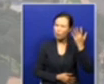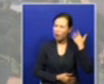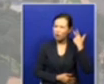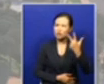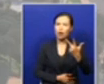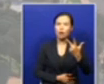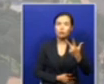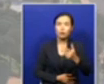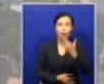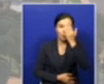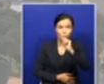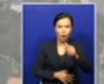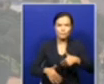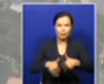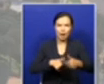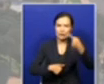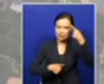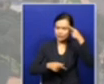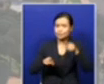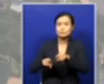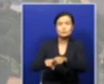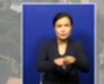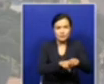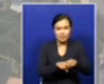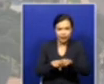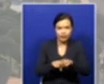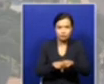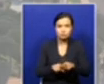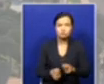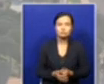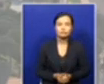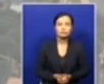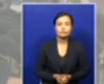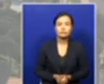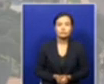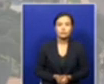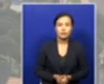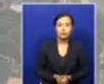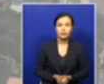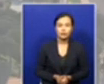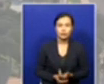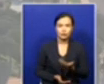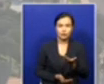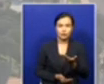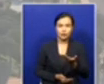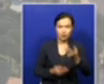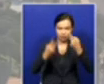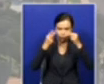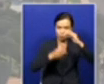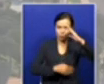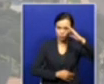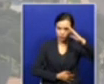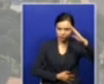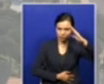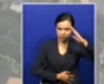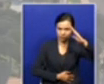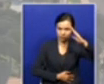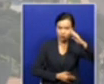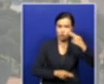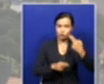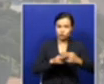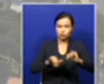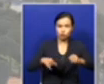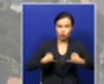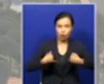พราะประชาชนเขาเห็นตรงกันท่านประธานครับผมขออนุญาตโค้ดนะฮะพลเอกประยุทธ์จันทร์โอชานายกรัฐมนตรีเจ้าของฉายานัก